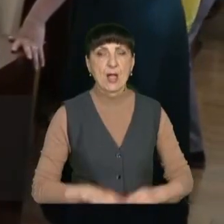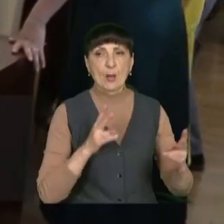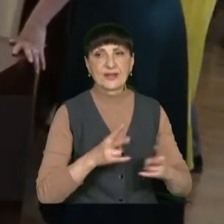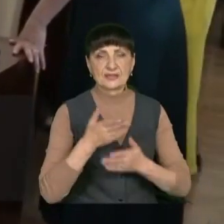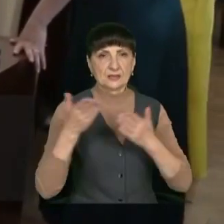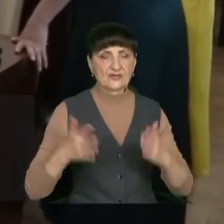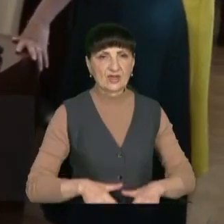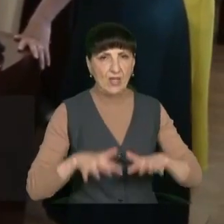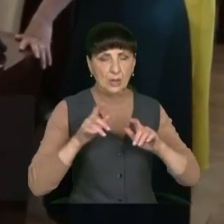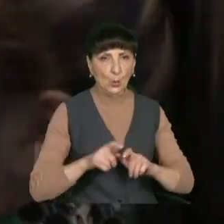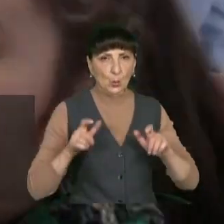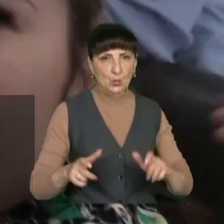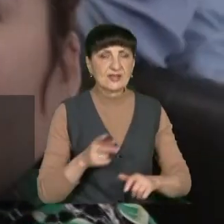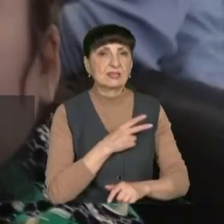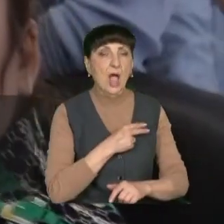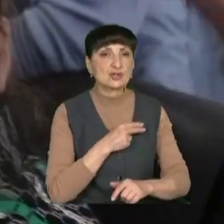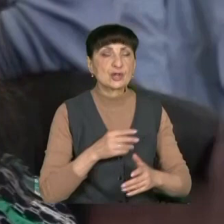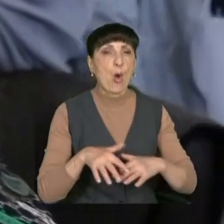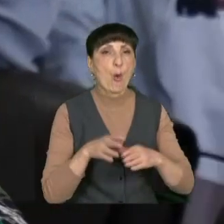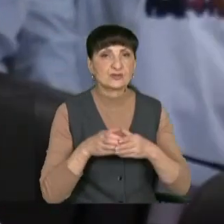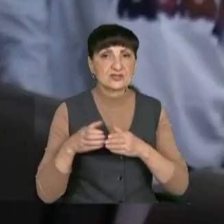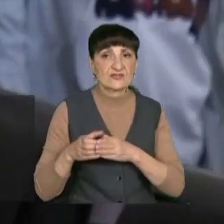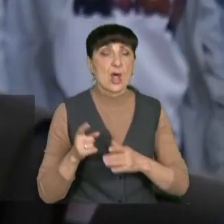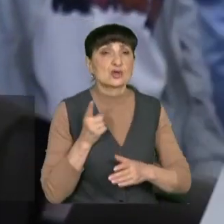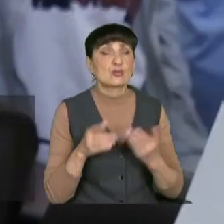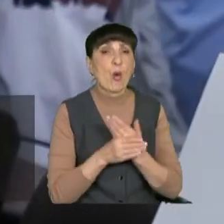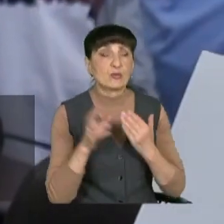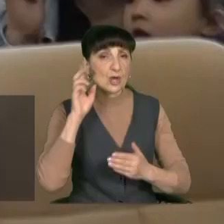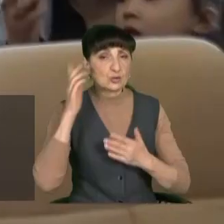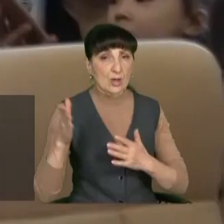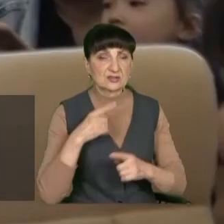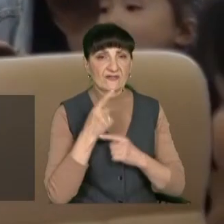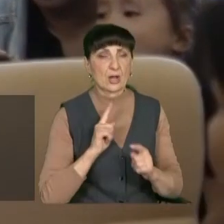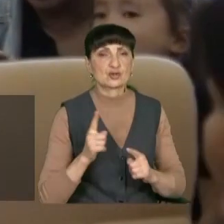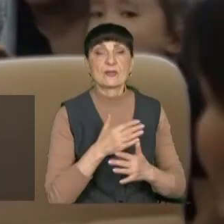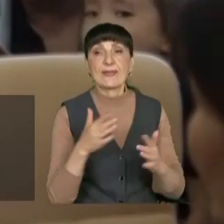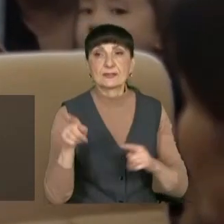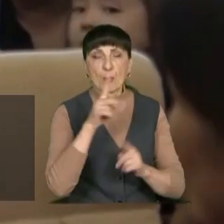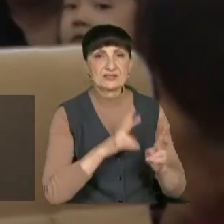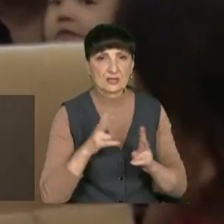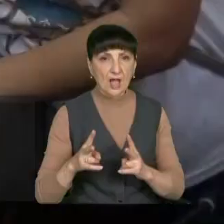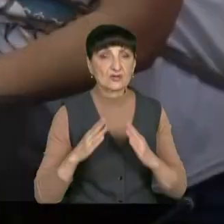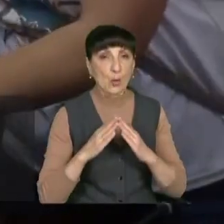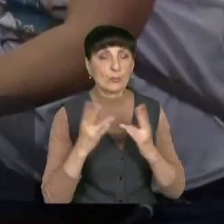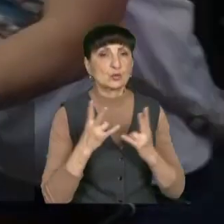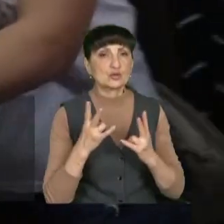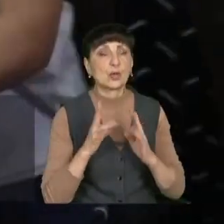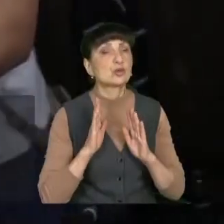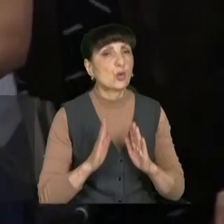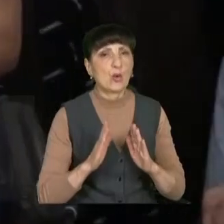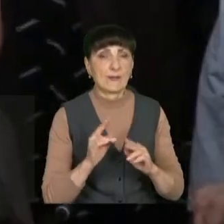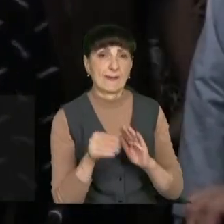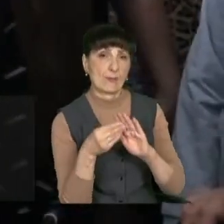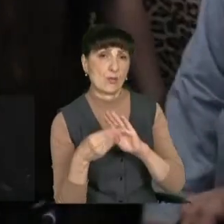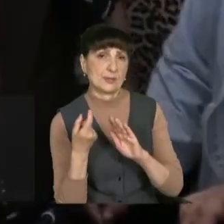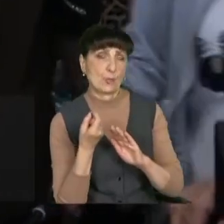Пострадавшие от наводнения жители дачных обществ ждут помощи от государства. Сообщается, что некоторые пострадавшие дома нуждаются только в